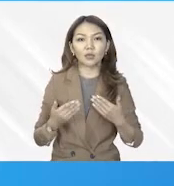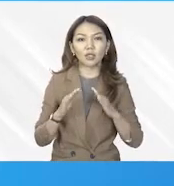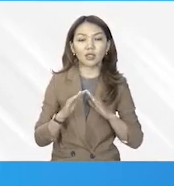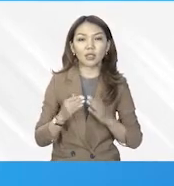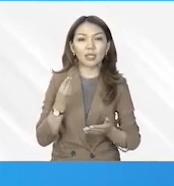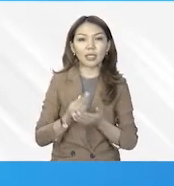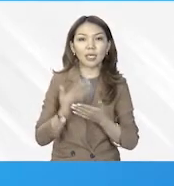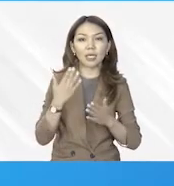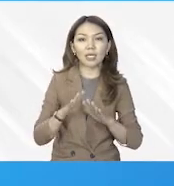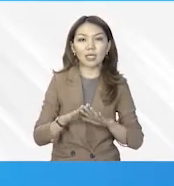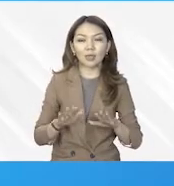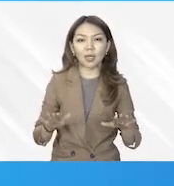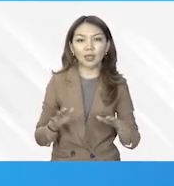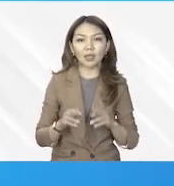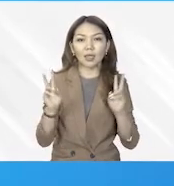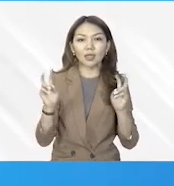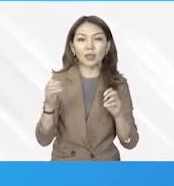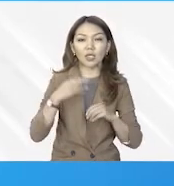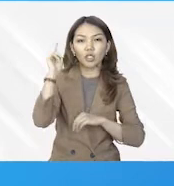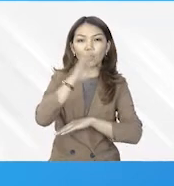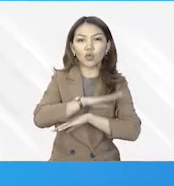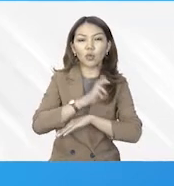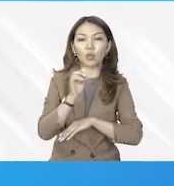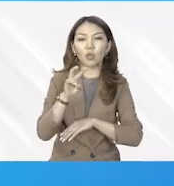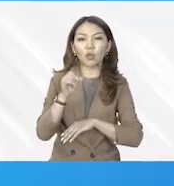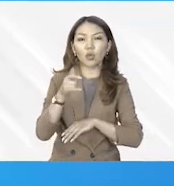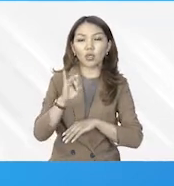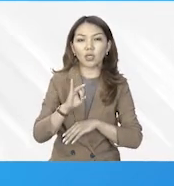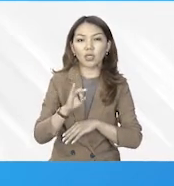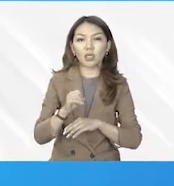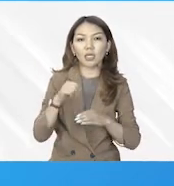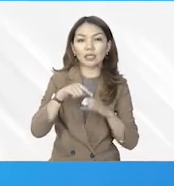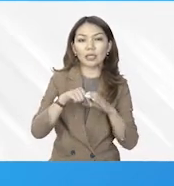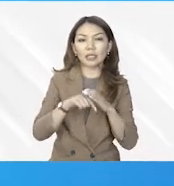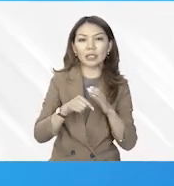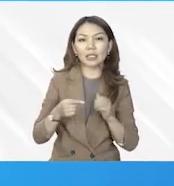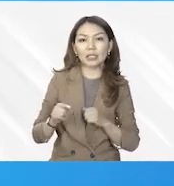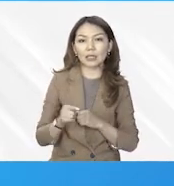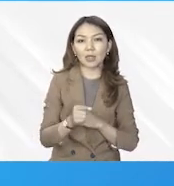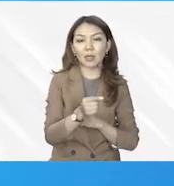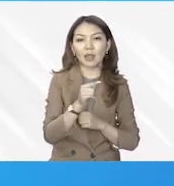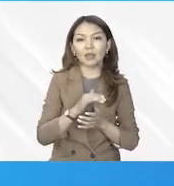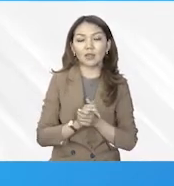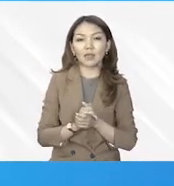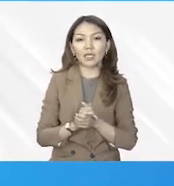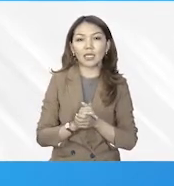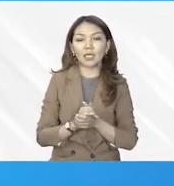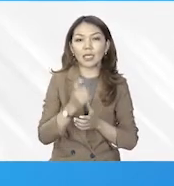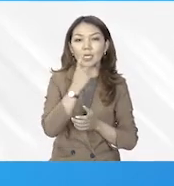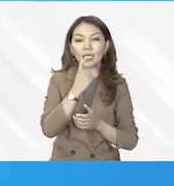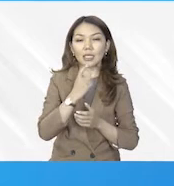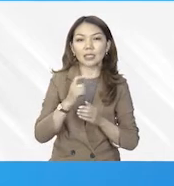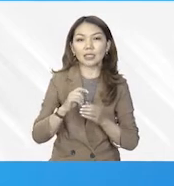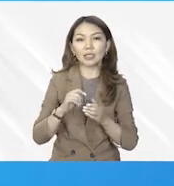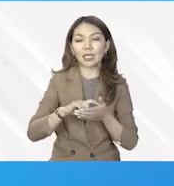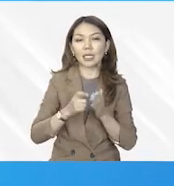Здравствуйте, дорогие ребята! Тема нашего урока по биологии – строение сперматозоидов и яйцеклеток у